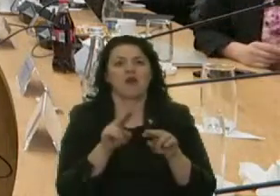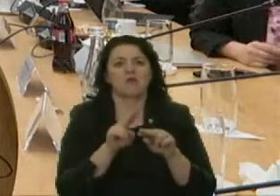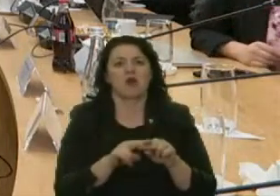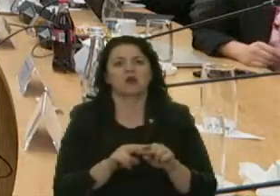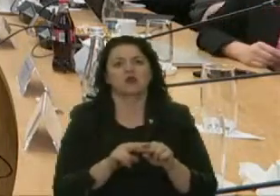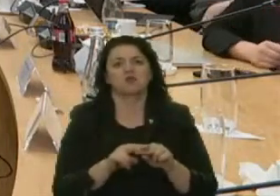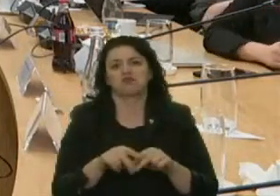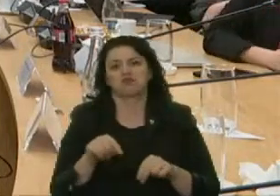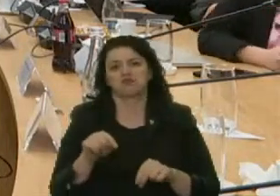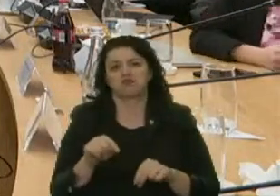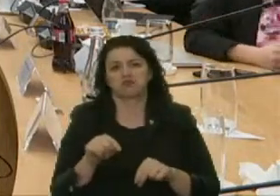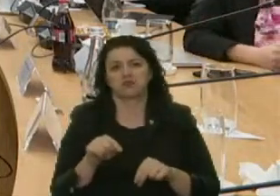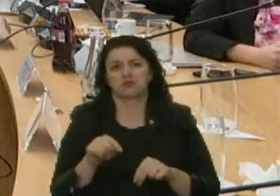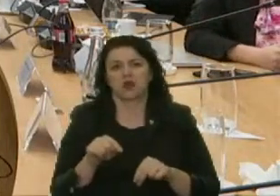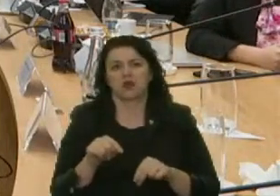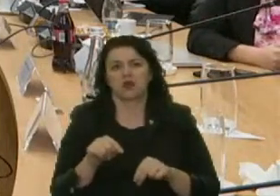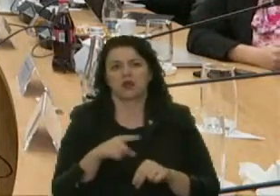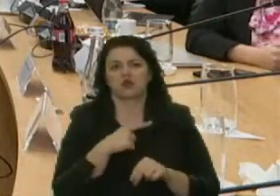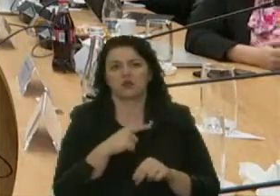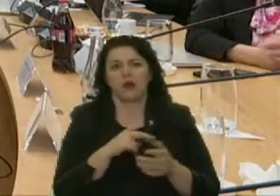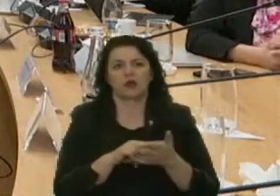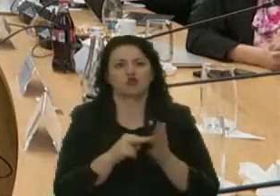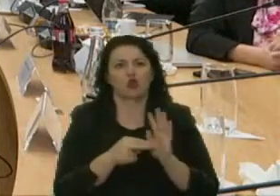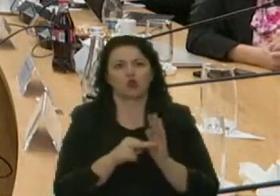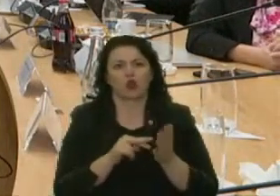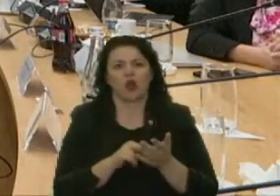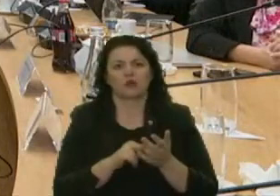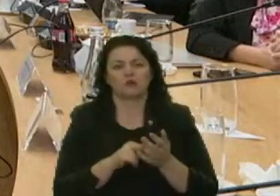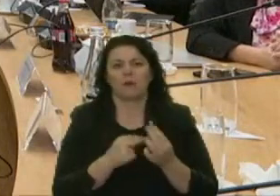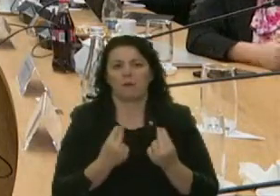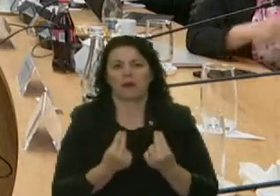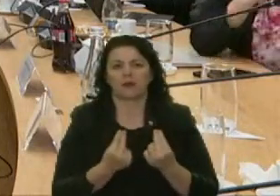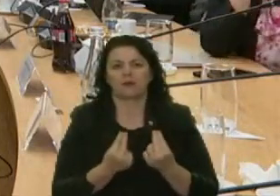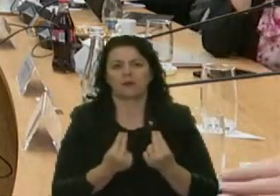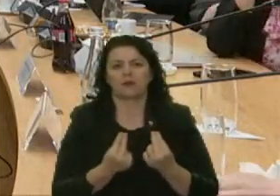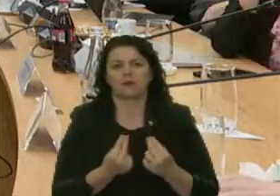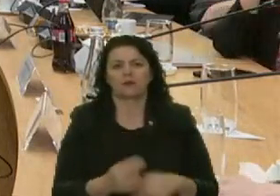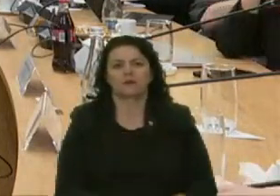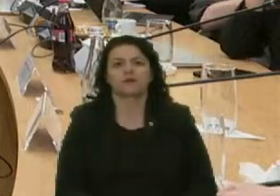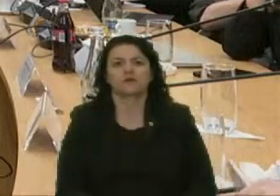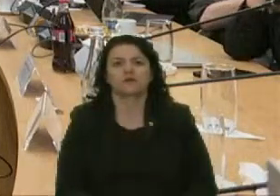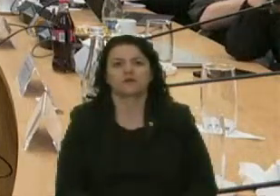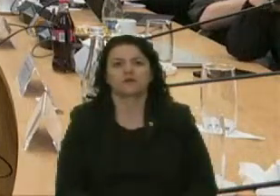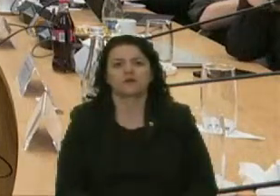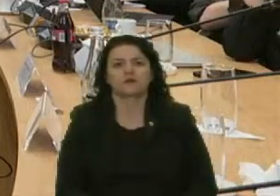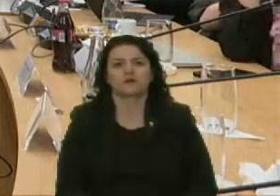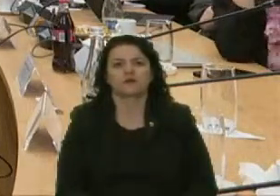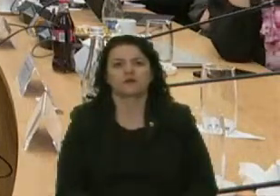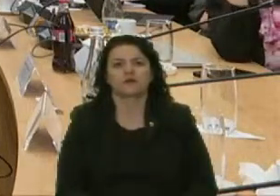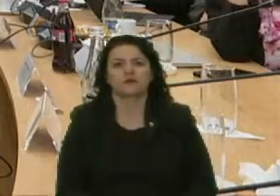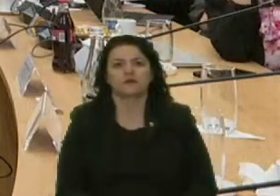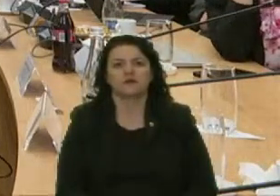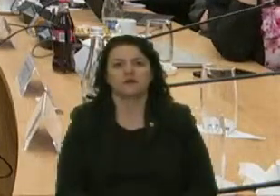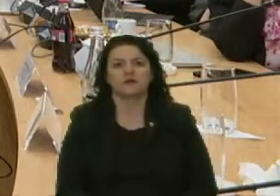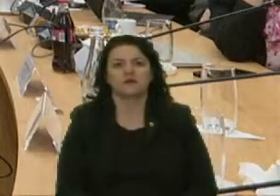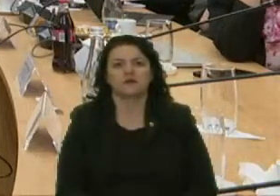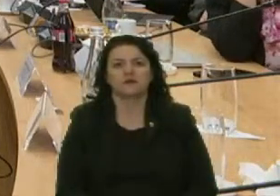permisiunea dumneavoastră este mai structurată o și mai bine nu e ok î mai modest Așadar